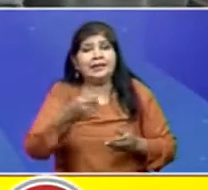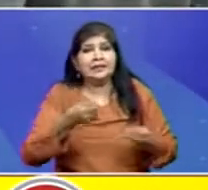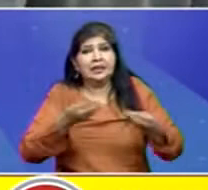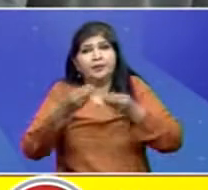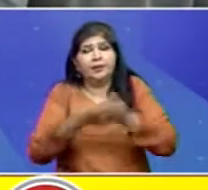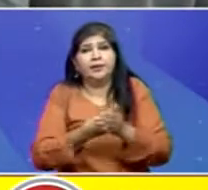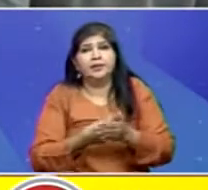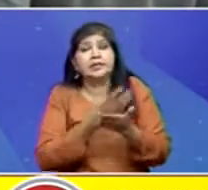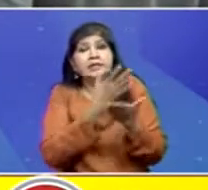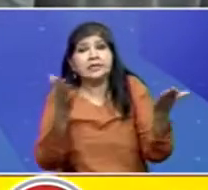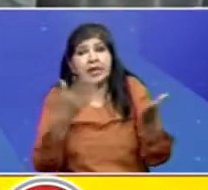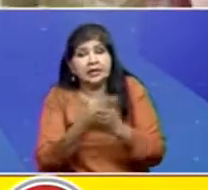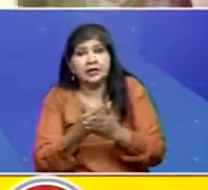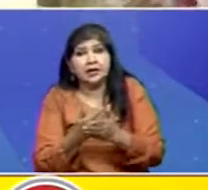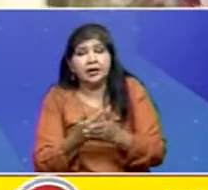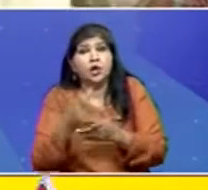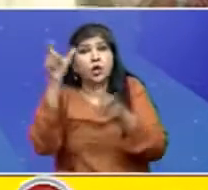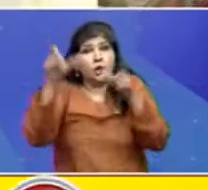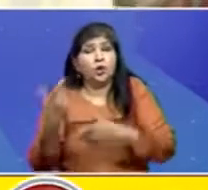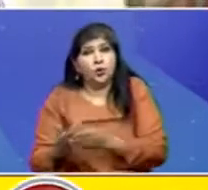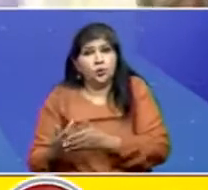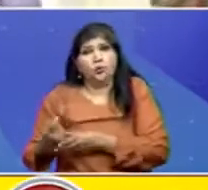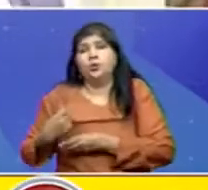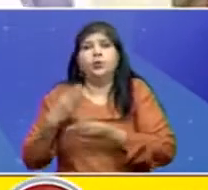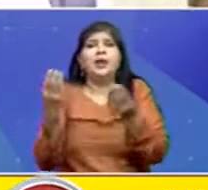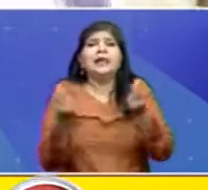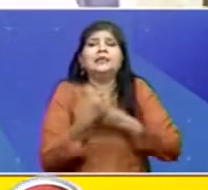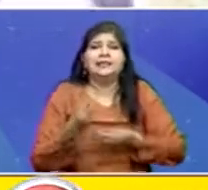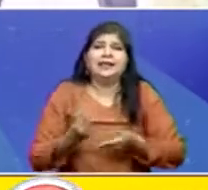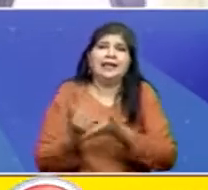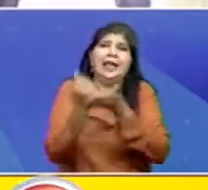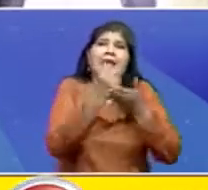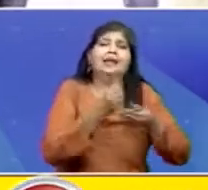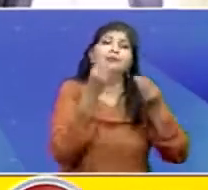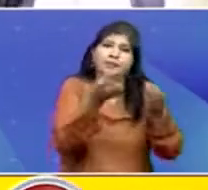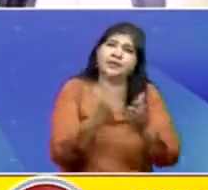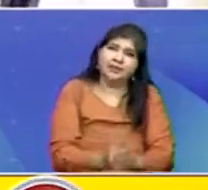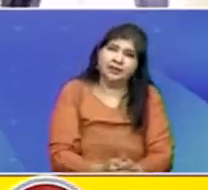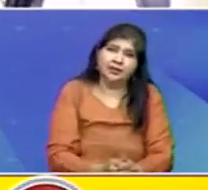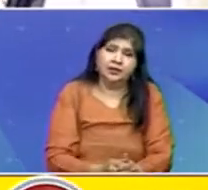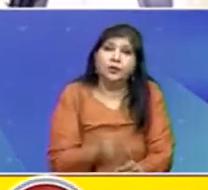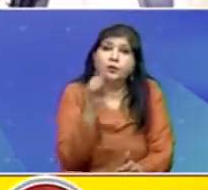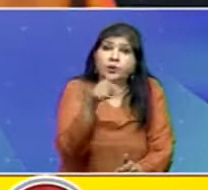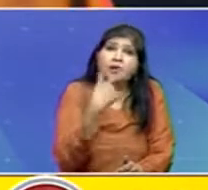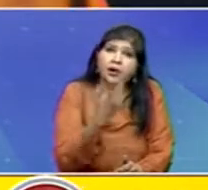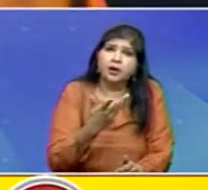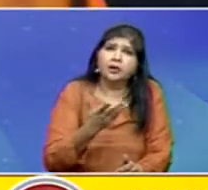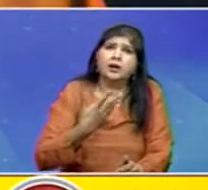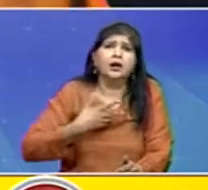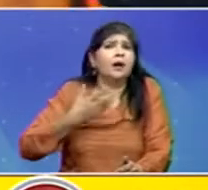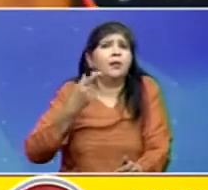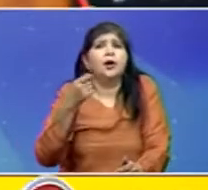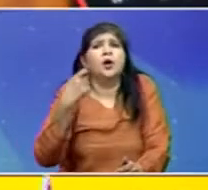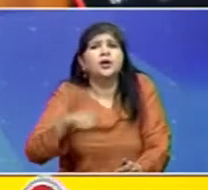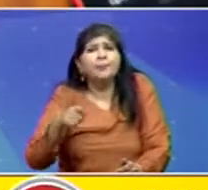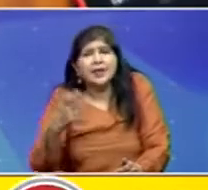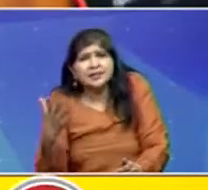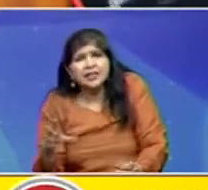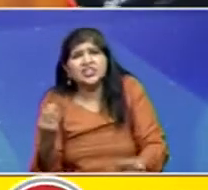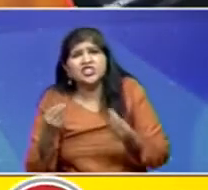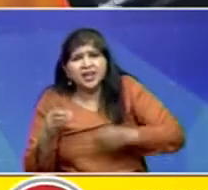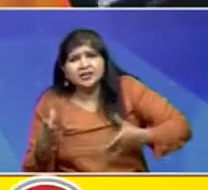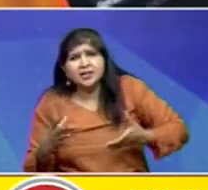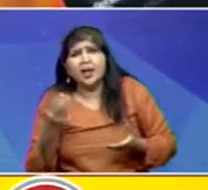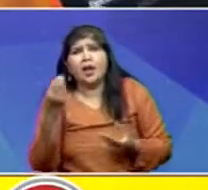उन्हें जादा से जादा ग्रहों को सर्विस देना आसान हो गया है उन्हें अब खुले पैसों की भी दिक्कत नहीं